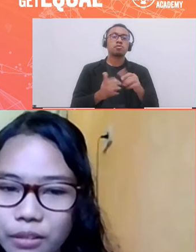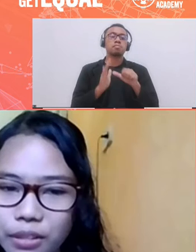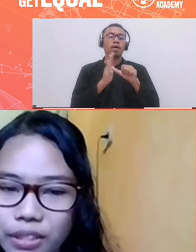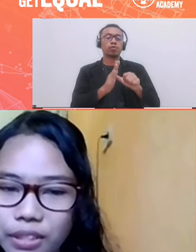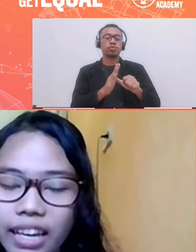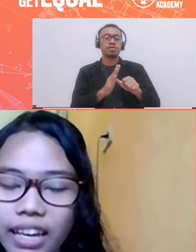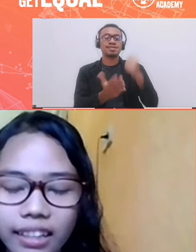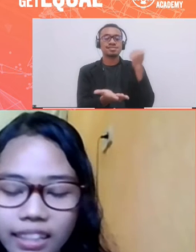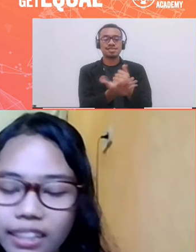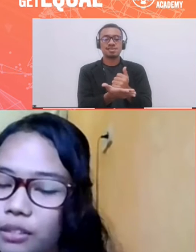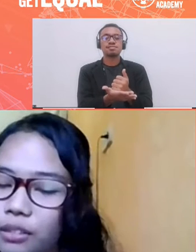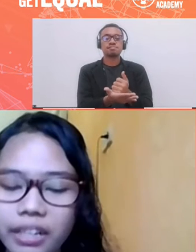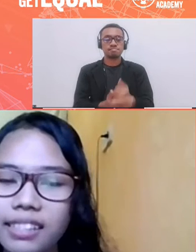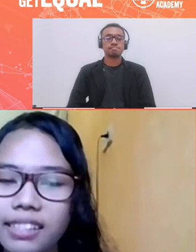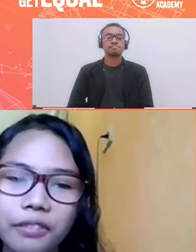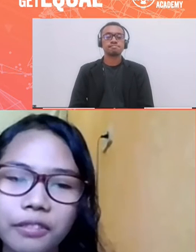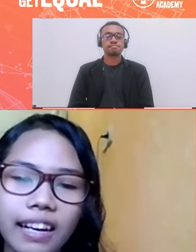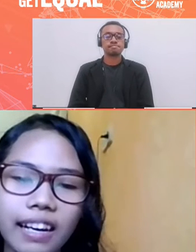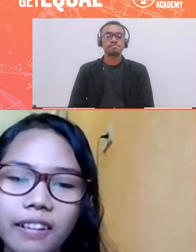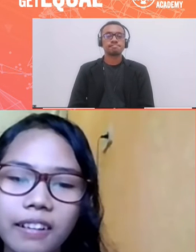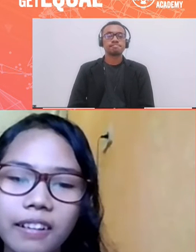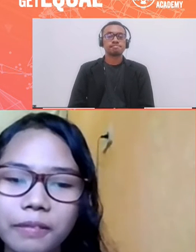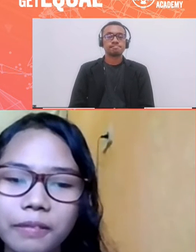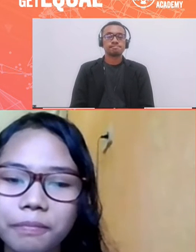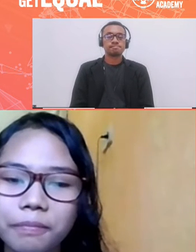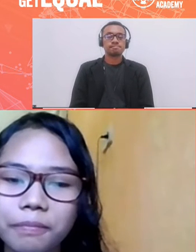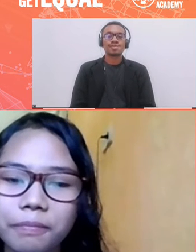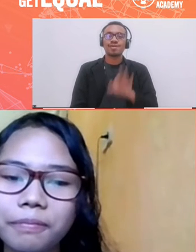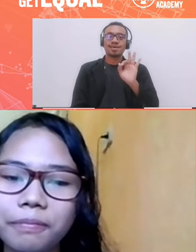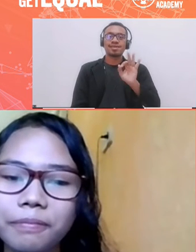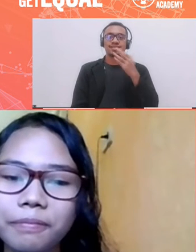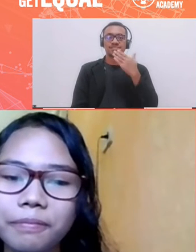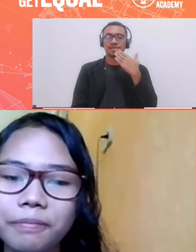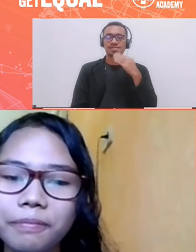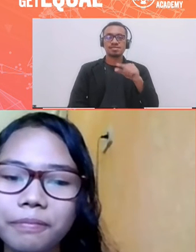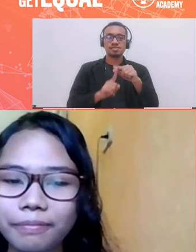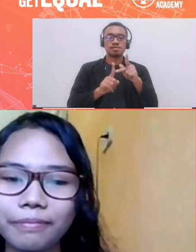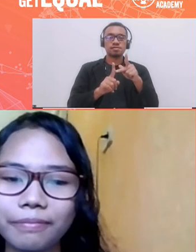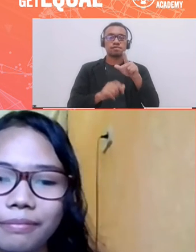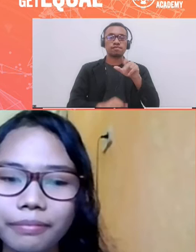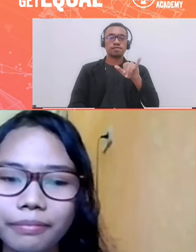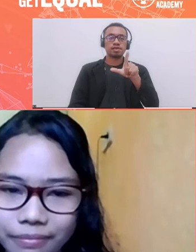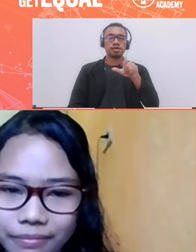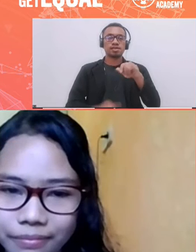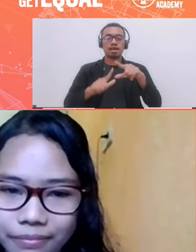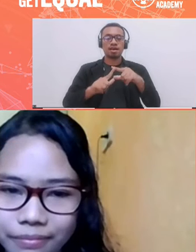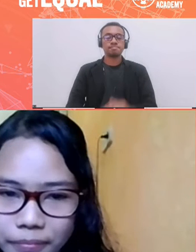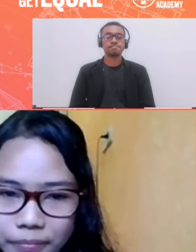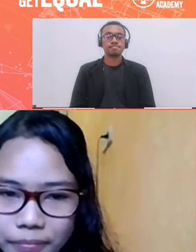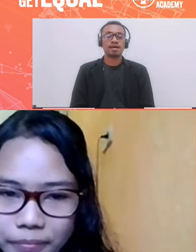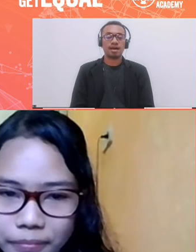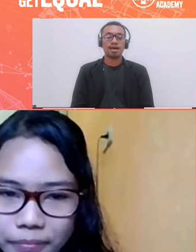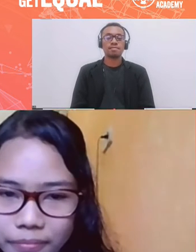sangat menginspirasi aku, Kak. Oke, baik. Terima kasih, Filia. Mungkin sebelum saya ke Devi sama ke